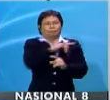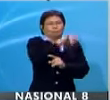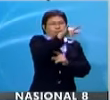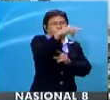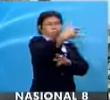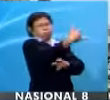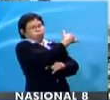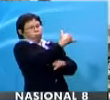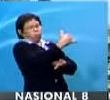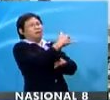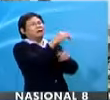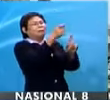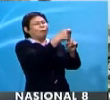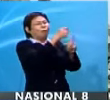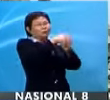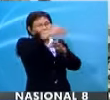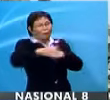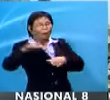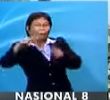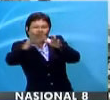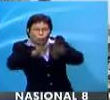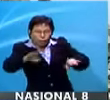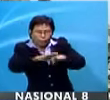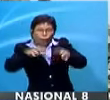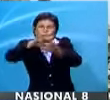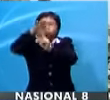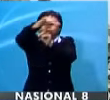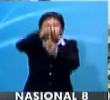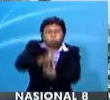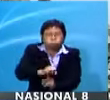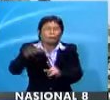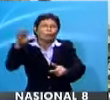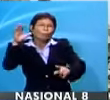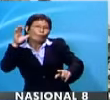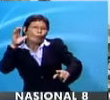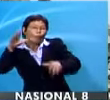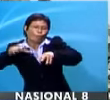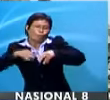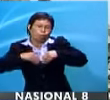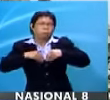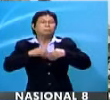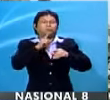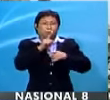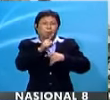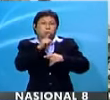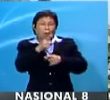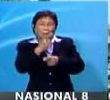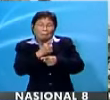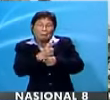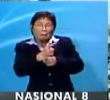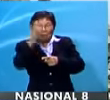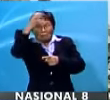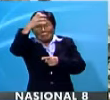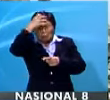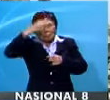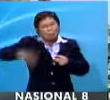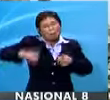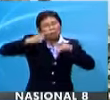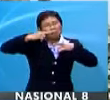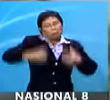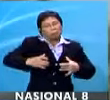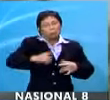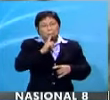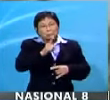Islamabad sebaik berita nahas diterima kesahihan kenyataan Taliban itu bagaimanapun belum